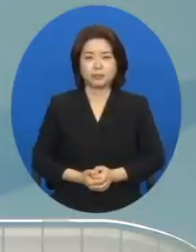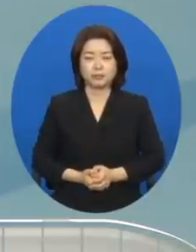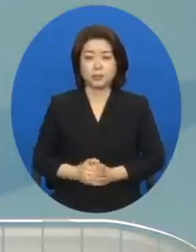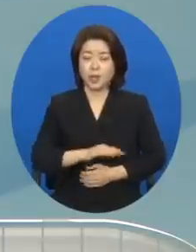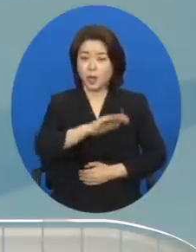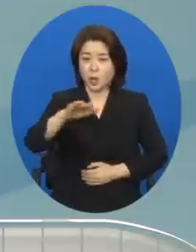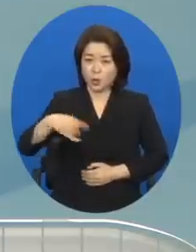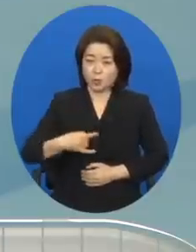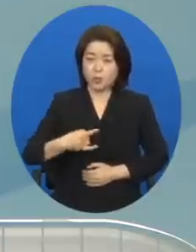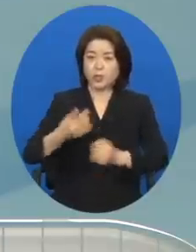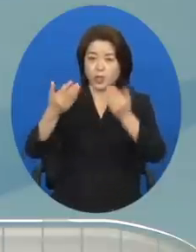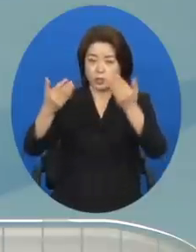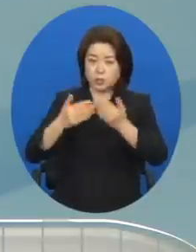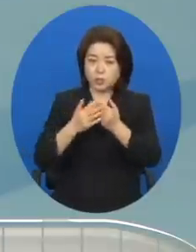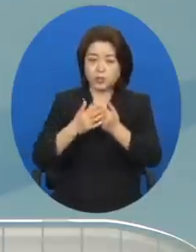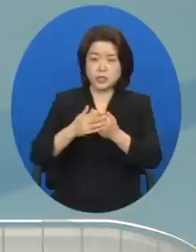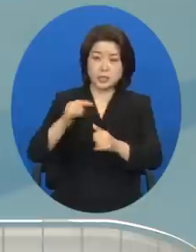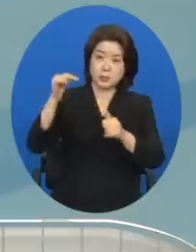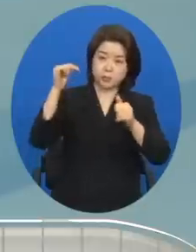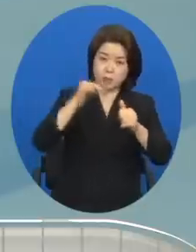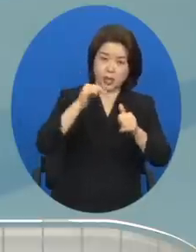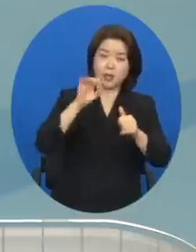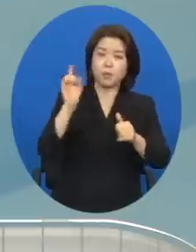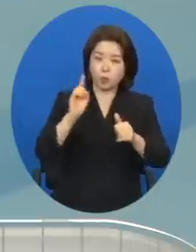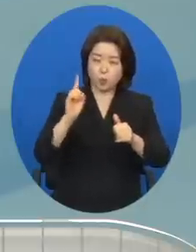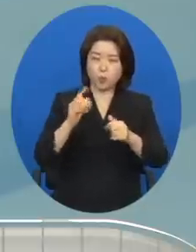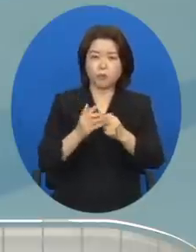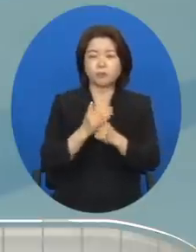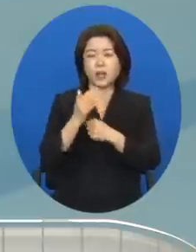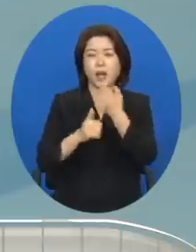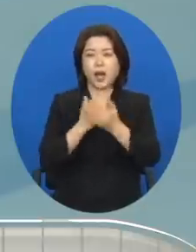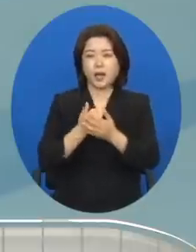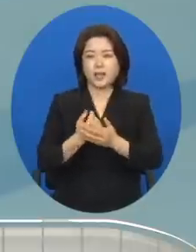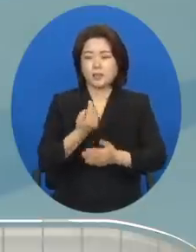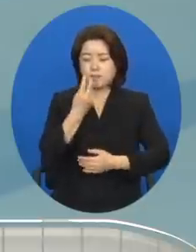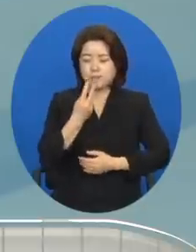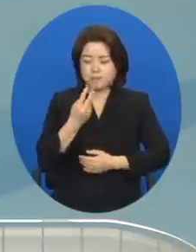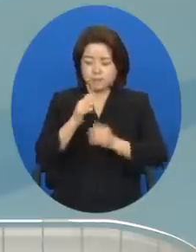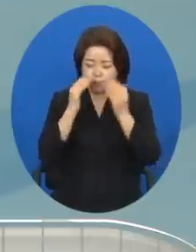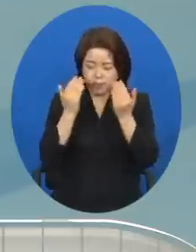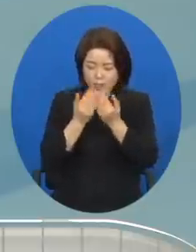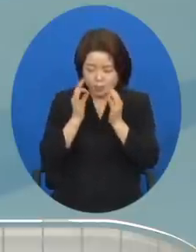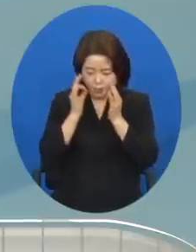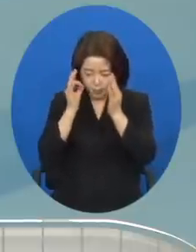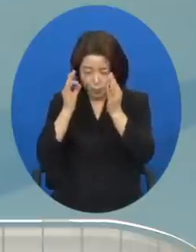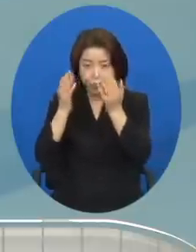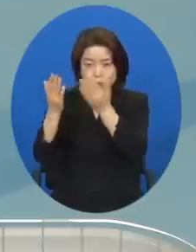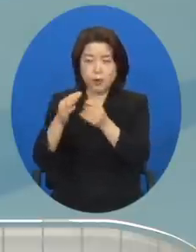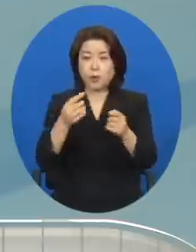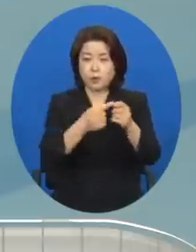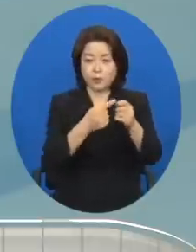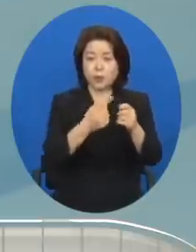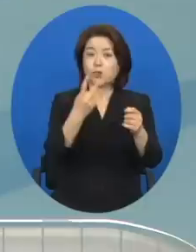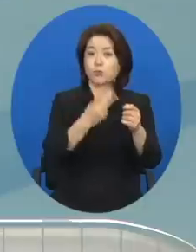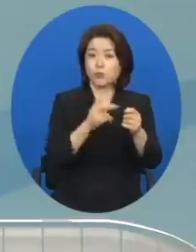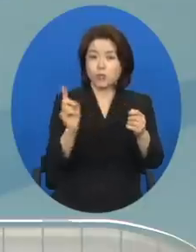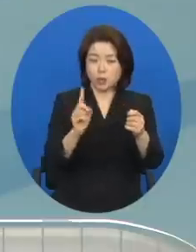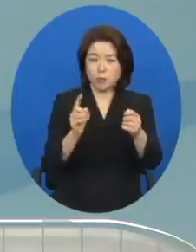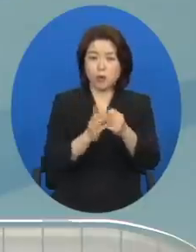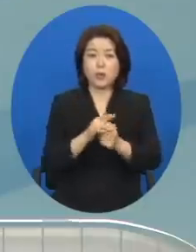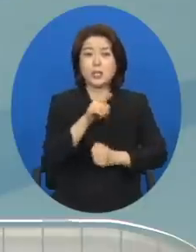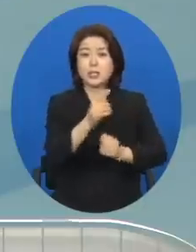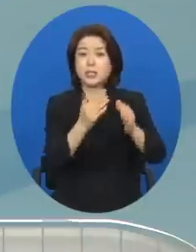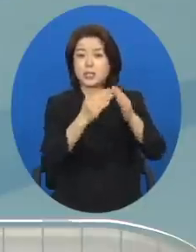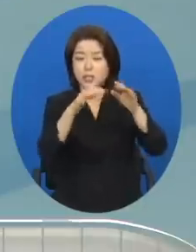우리에게 주신 계명이 하나님을 목숨을 다해 사랑하는 게 첫째 계명이고 둘째 계명이 내